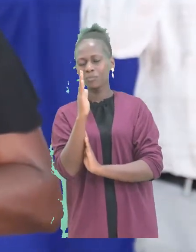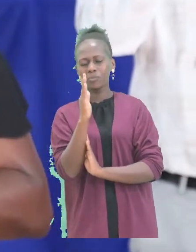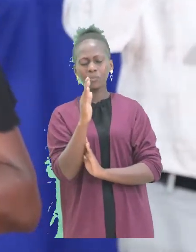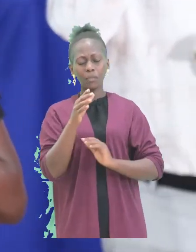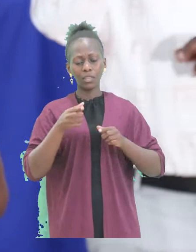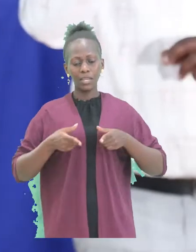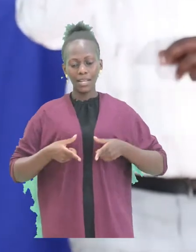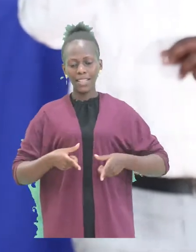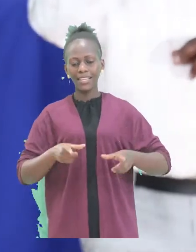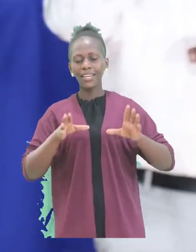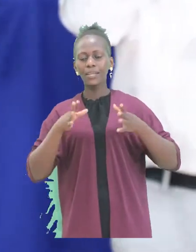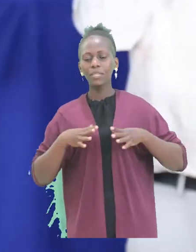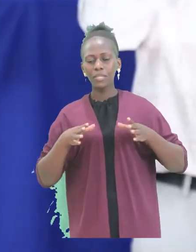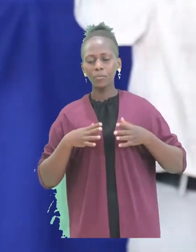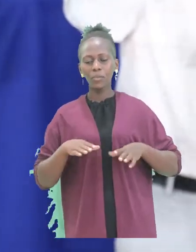Naijulikane,